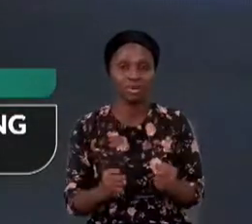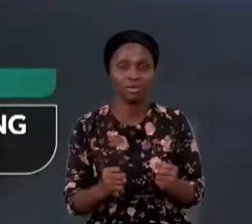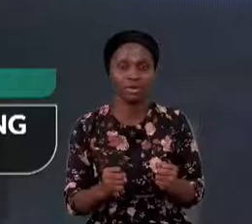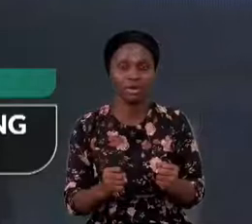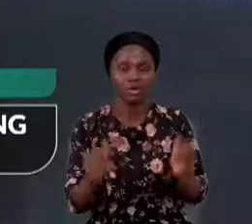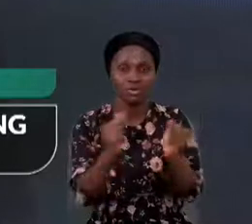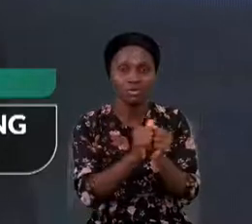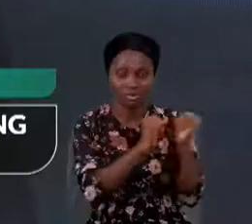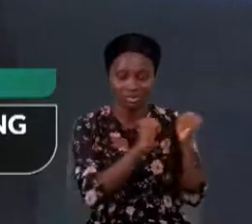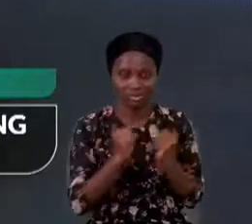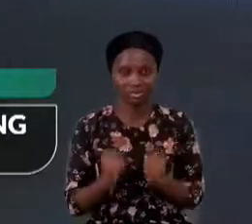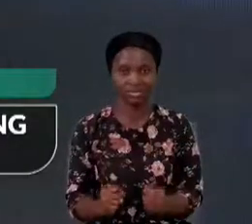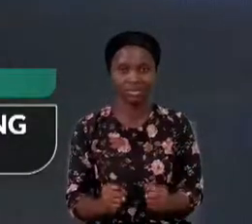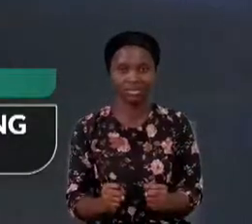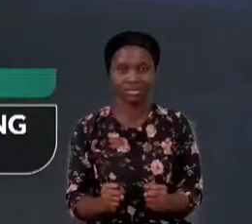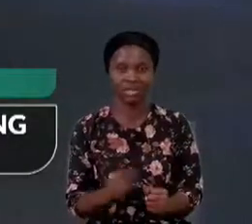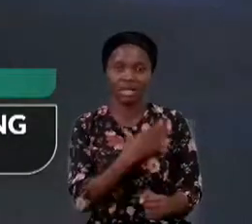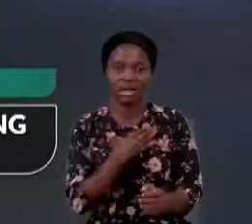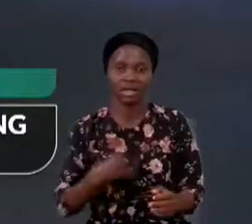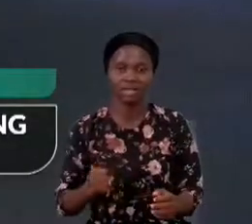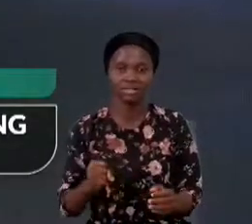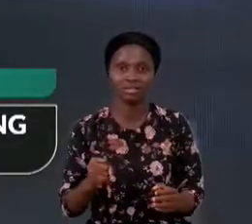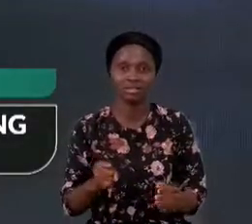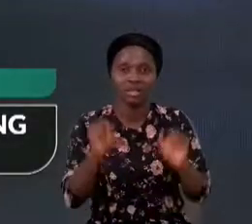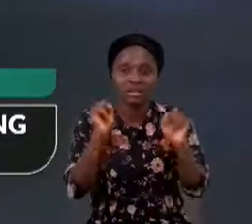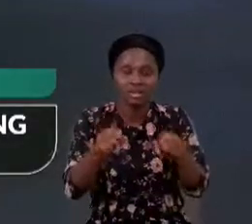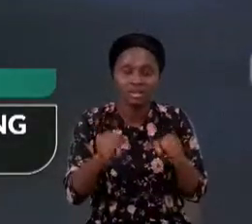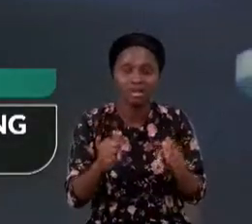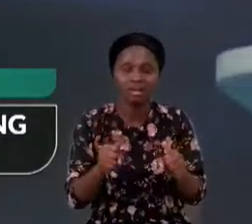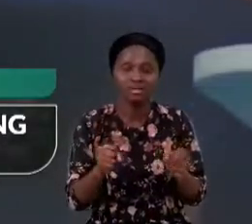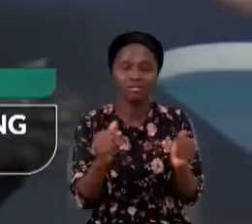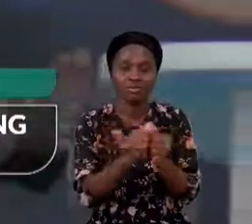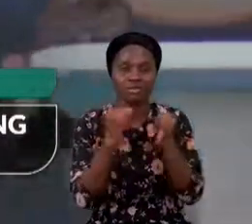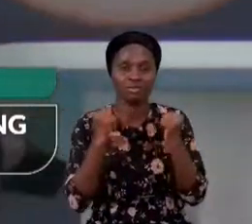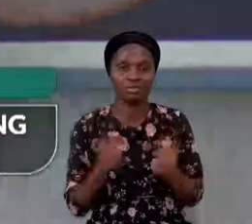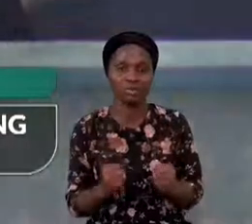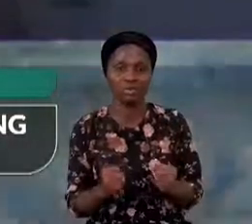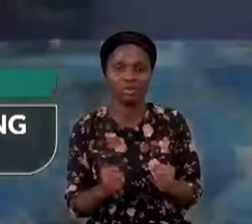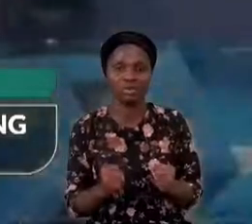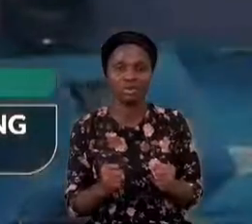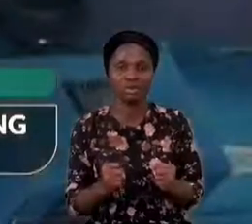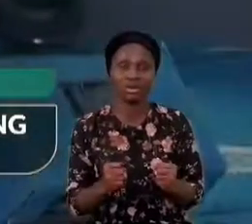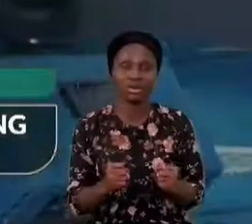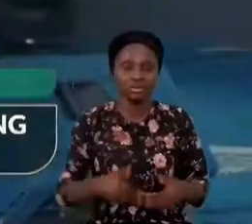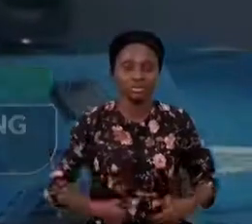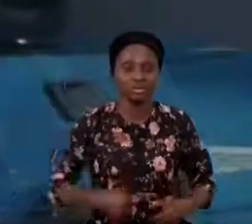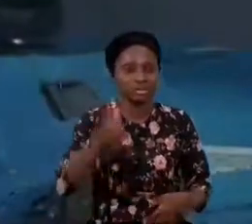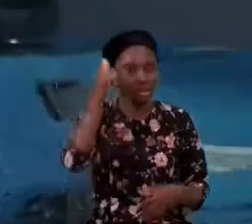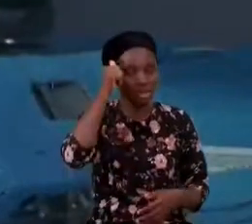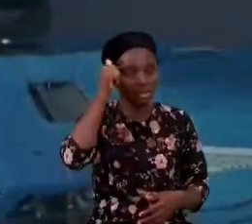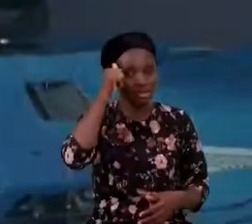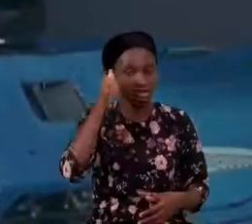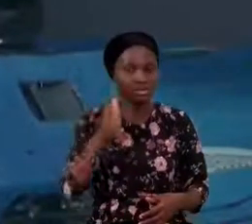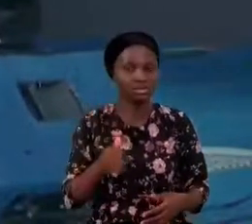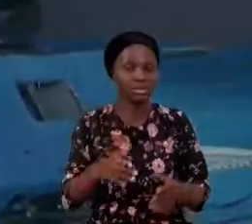capable, fortifié, les jeunes adultes fortifiés, vivants et orientés vers l'excellence. Voyons le